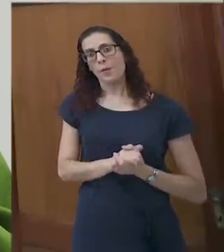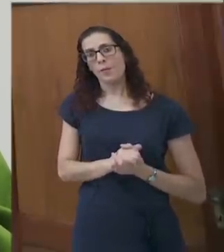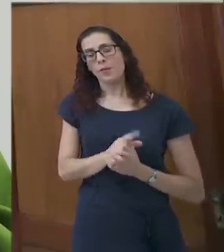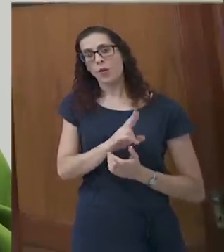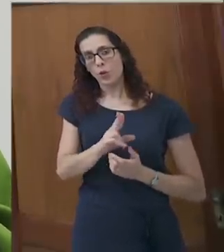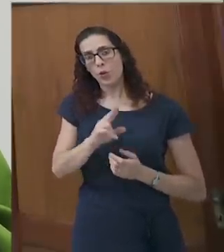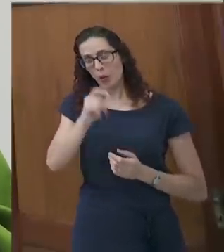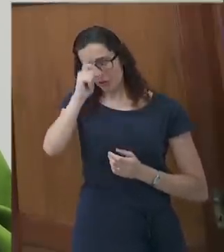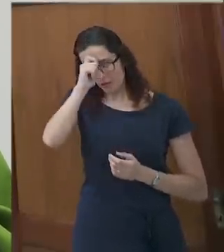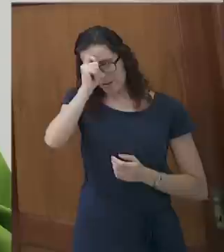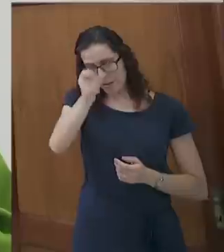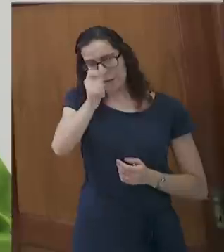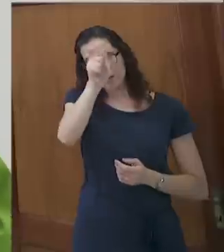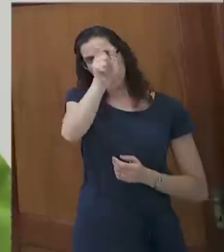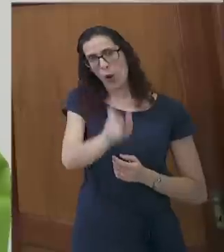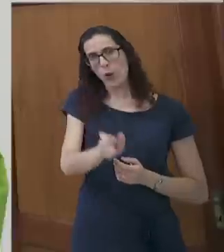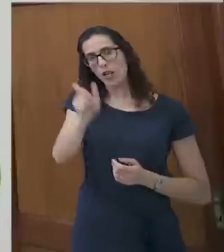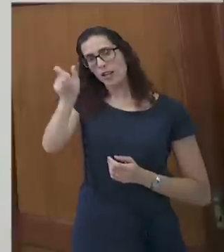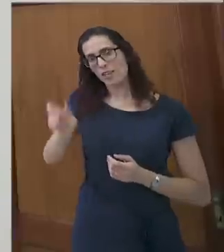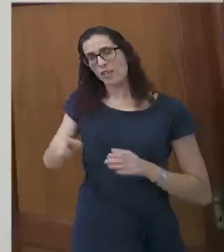d-dinjità ta' kull bniedem.